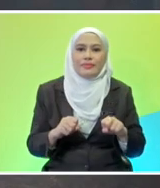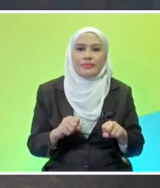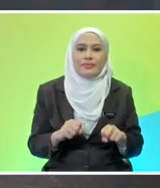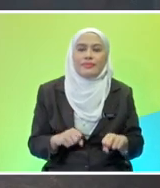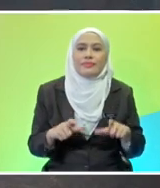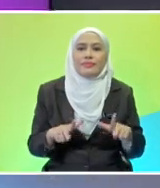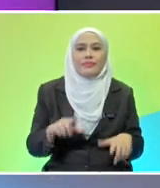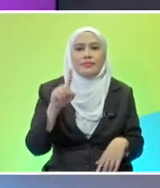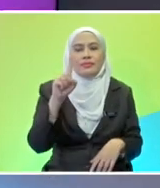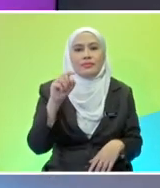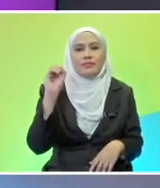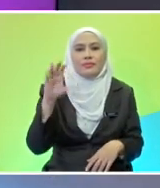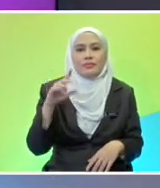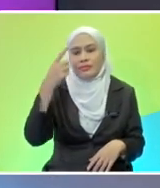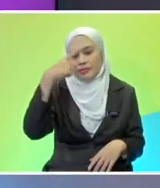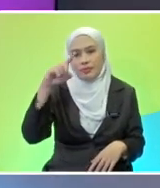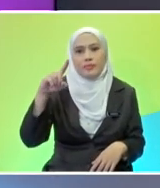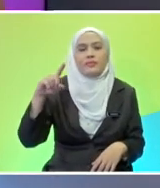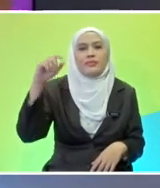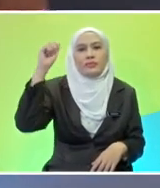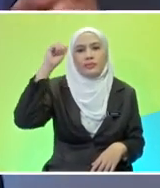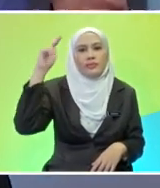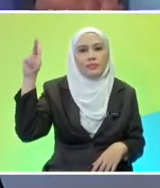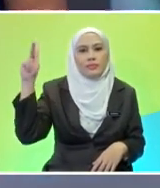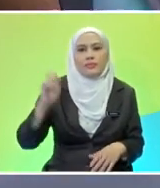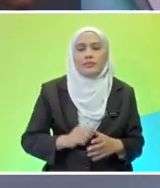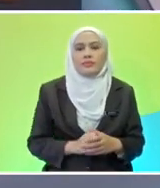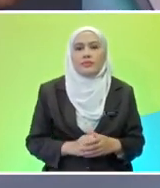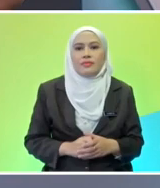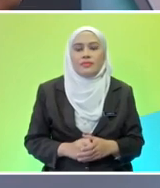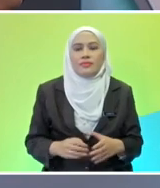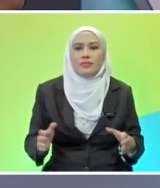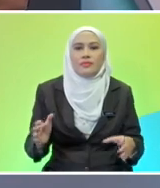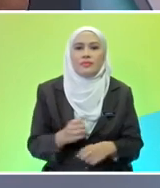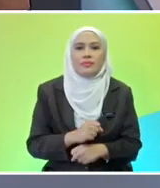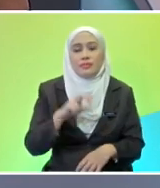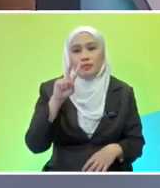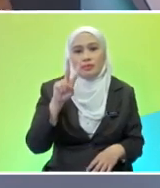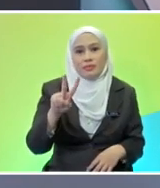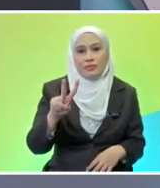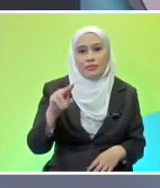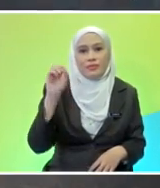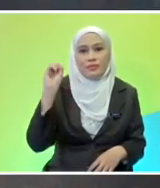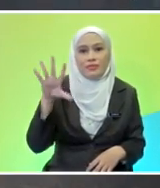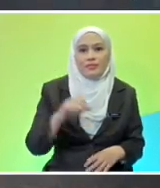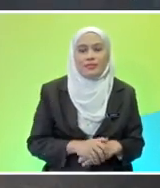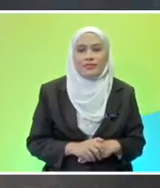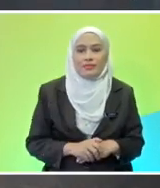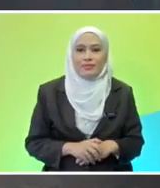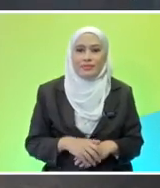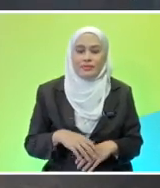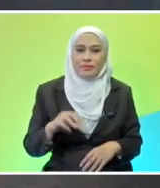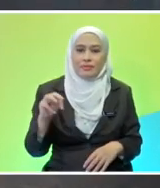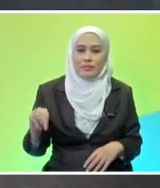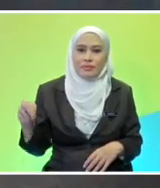untuk Abang Akmal. Dapatlah dua bintang. Cikgu pasti murid-murid kat rumah sana